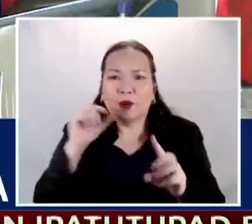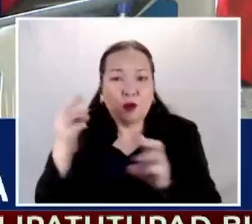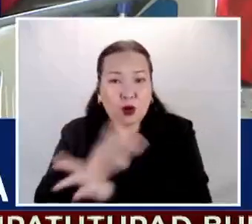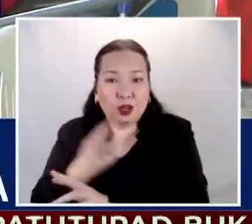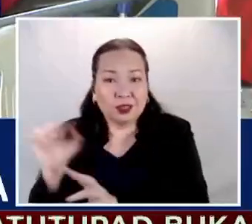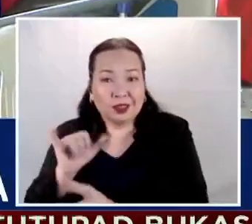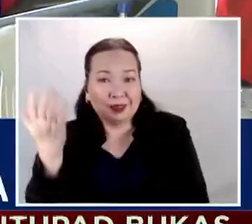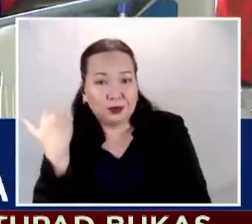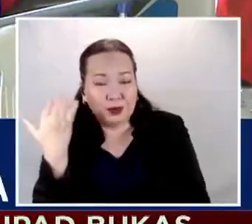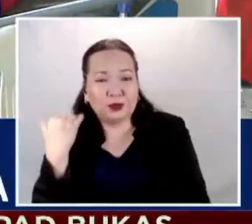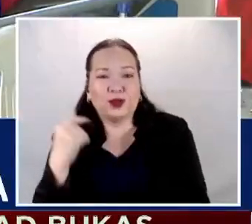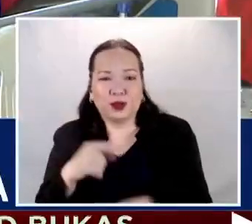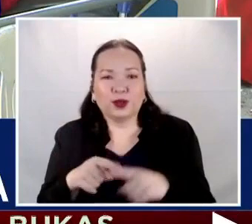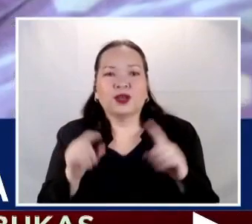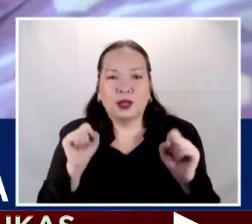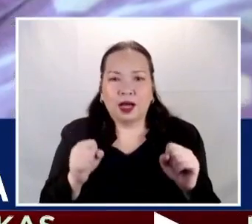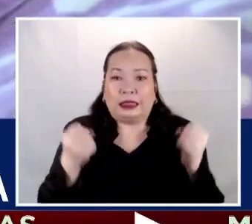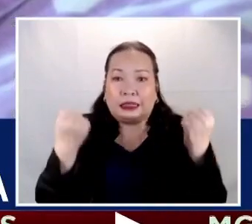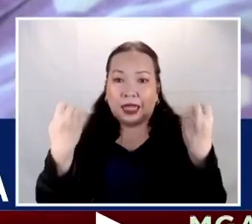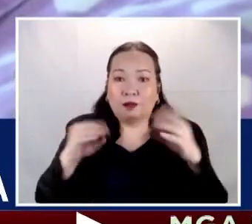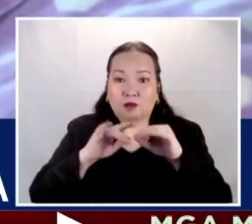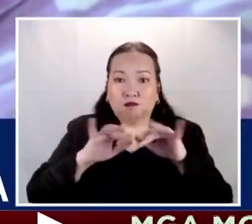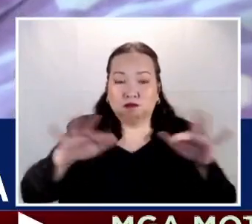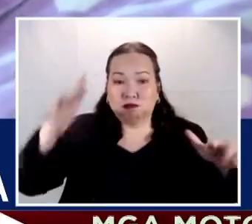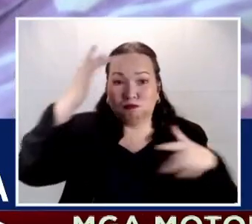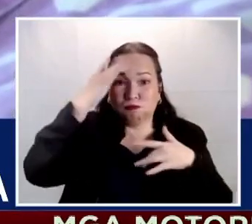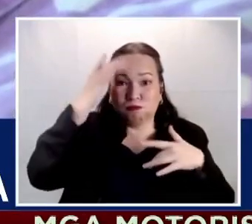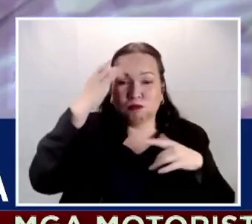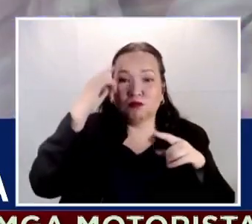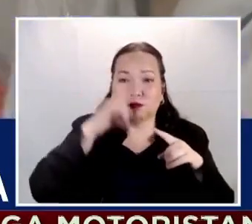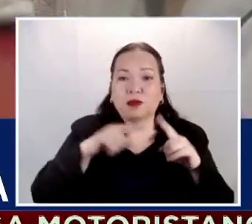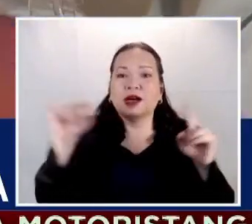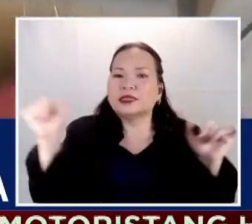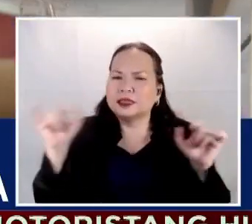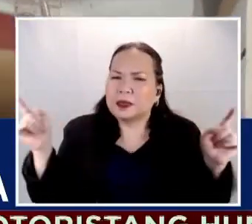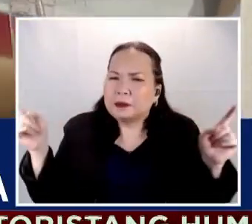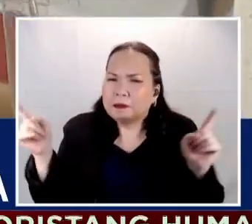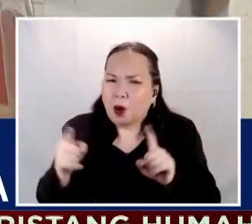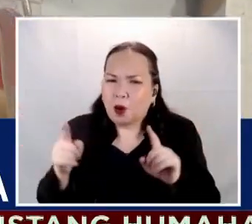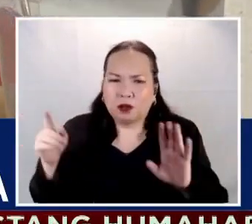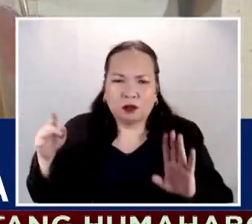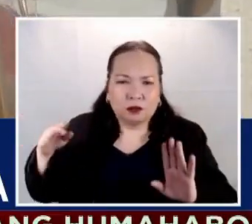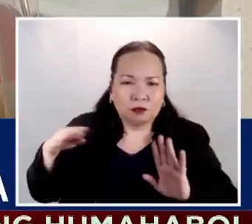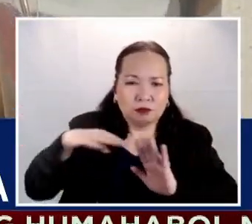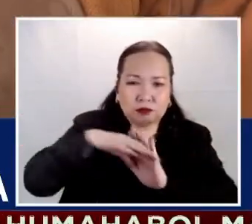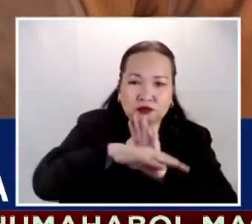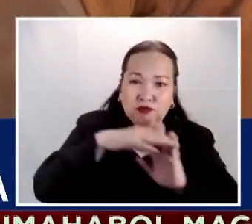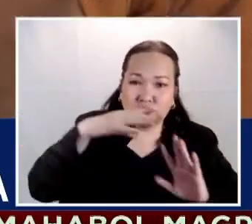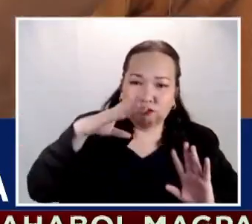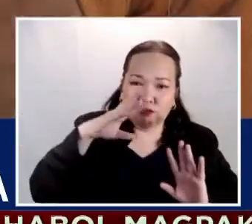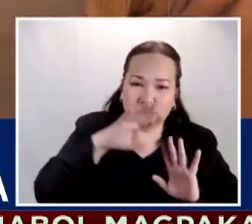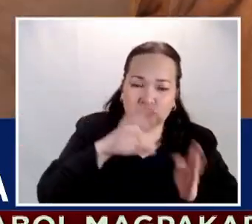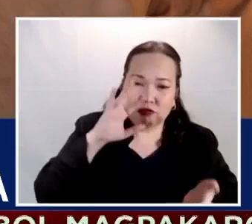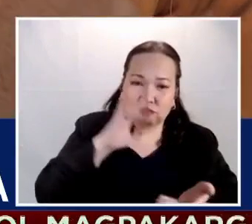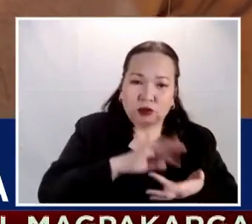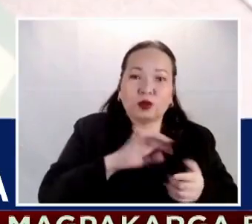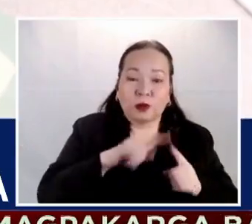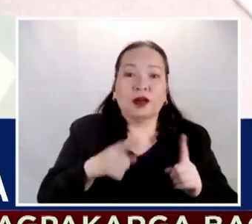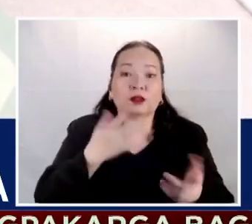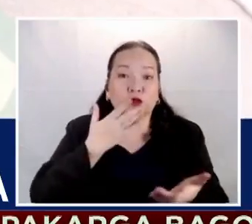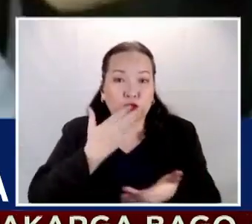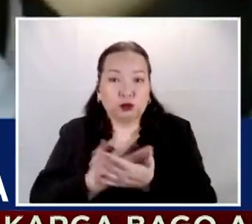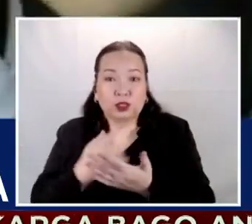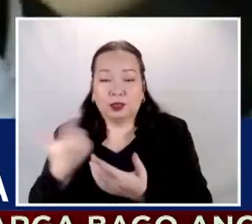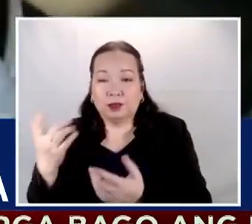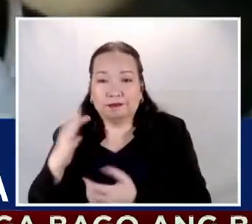ang kaso dahil sa Omicron, ganun din ito kabilis bumaba. At dahil sapat na ang supply ng mga bakuna, inumpisahan